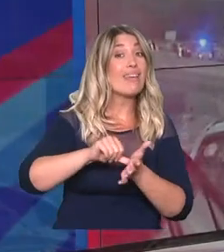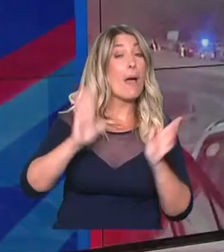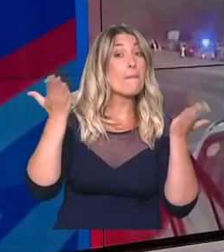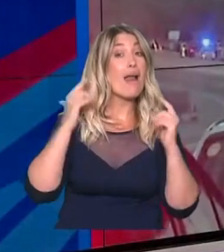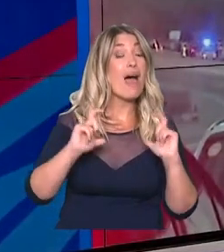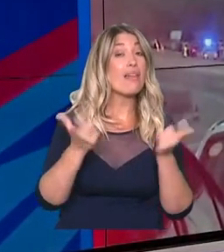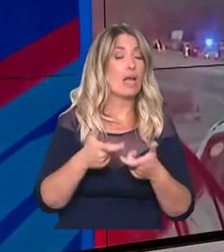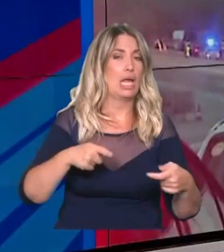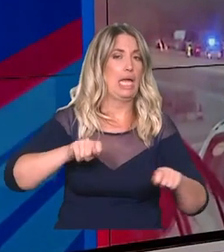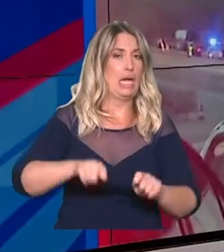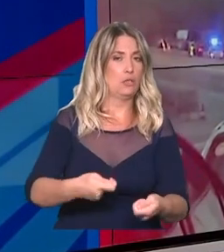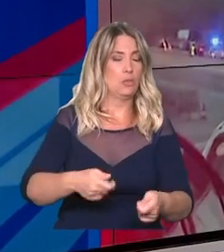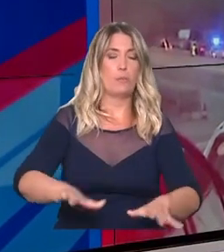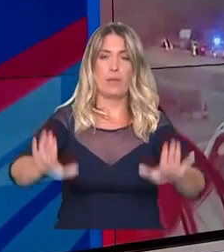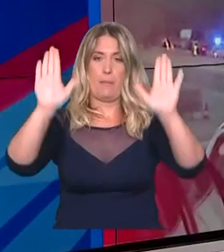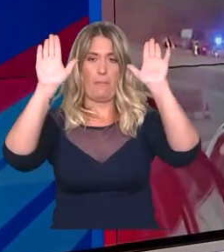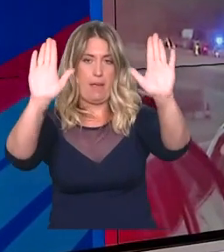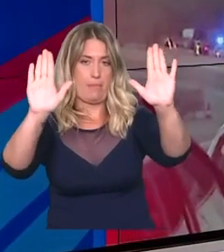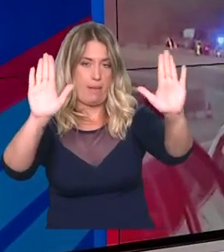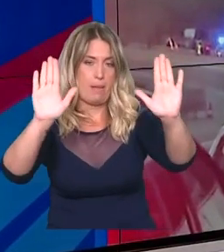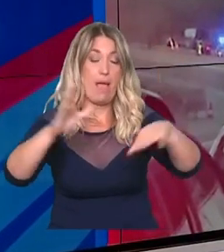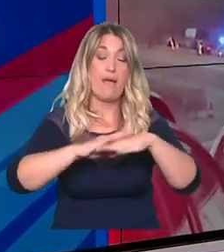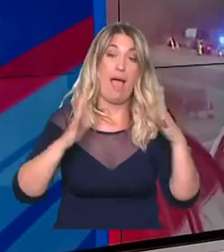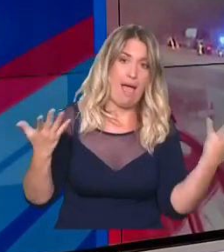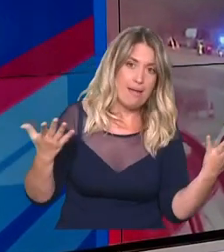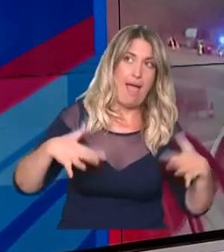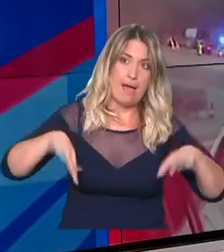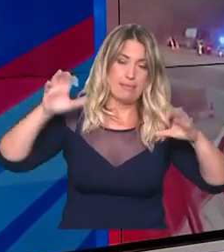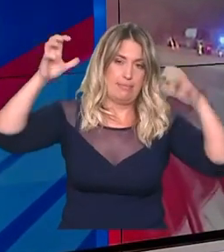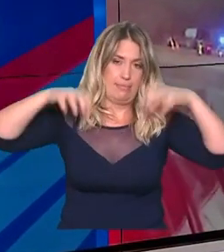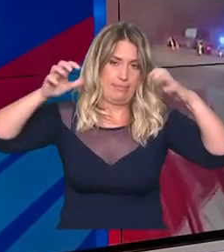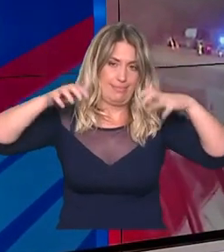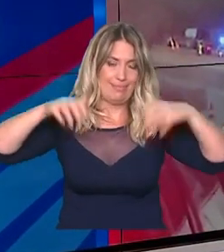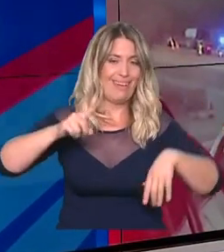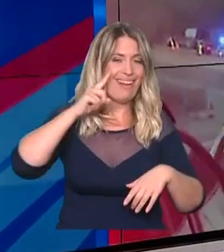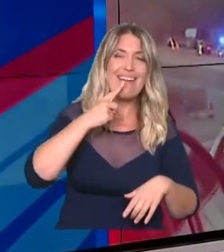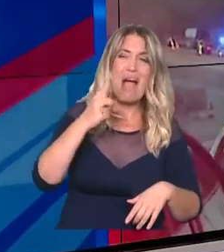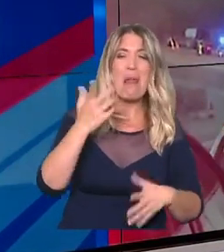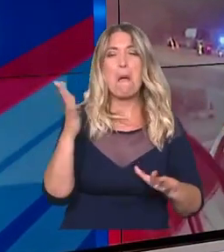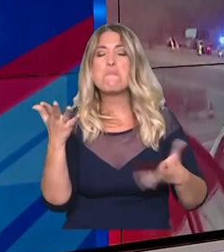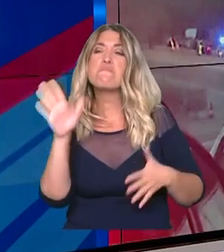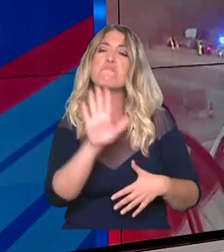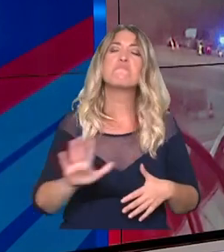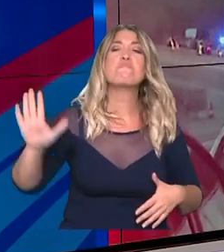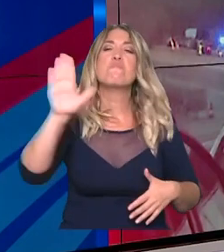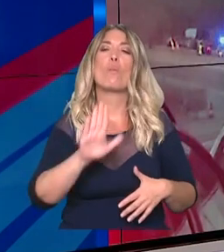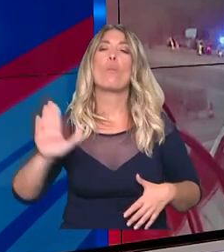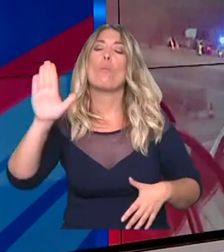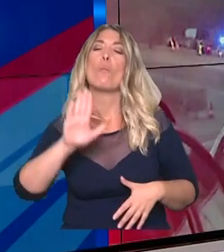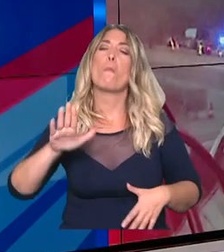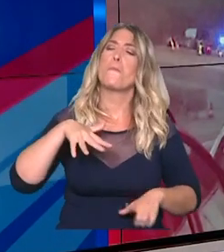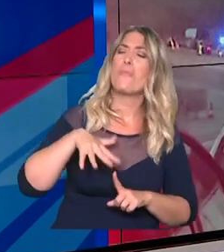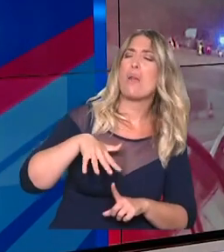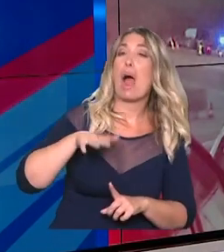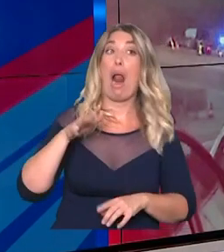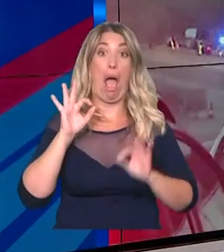λεπτό, φαίνεται ότι η κακοκαιρία έχει αρχίσει να χτυπάει ήδη, όχι σε περιοχή που είχε υπολογιστεί, γιατί ξέραμε μια εκτίμηση για την Πελοπόννησο, αλλά